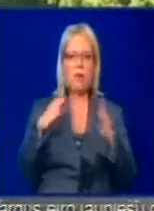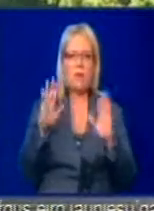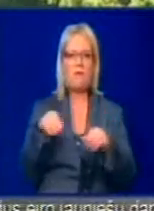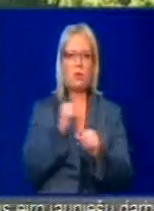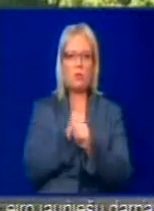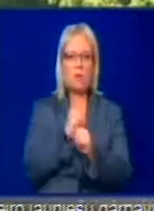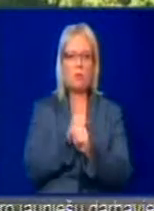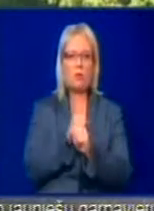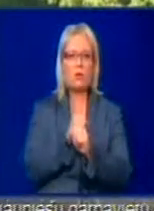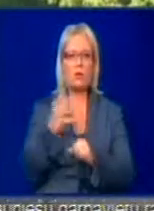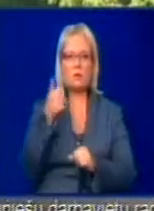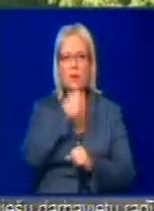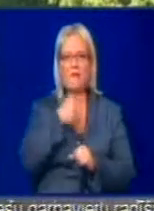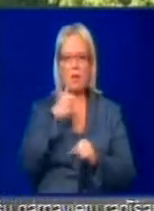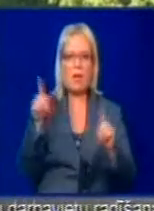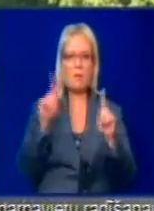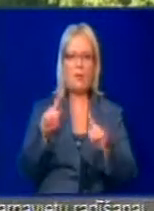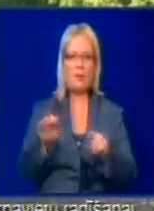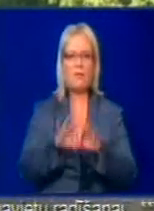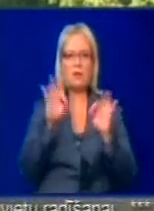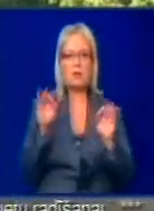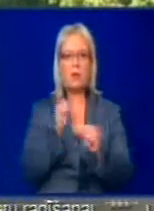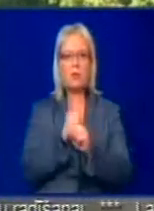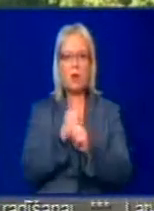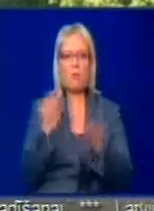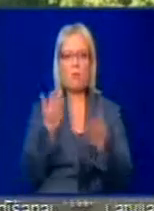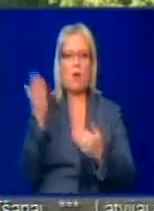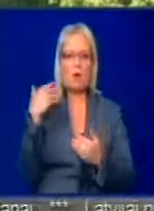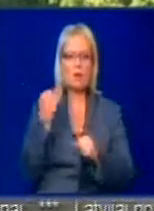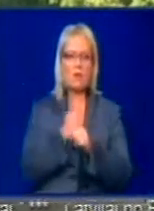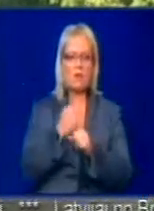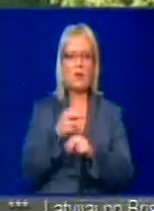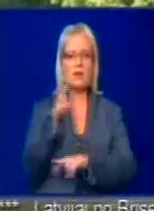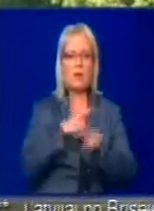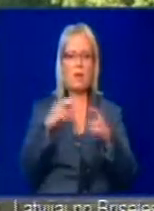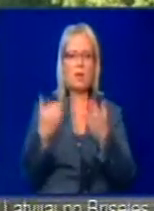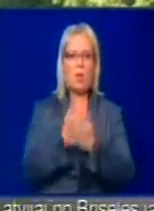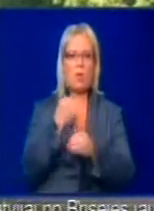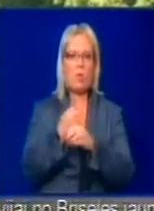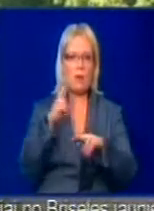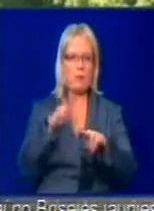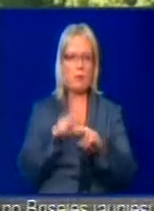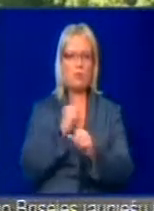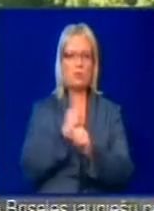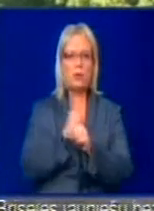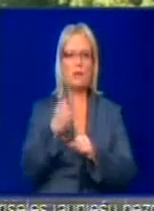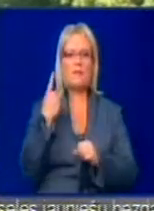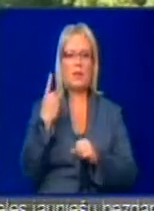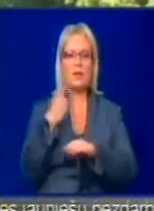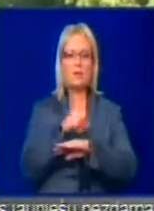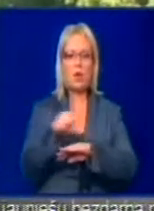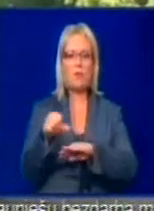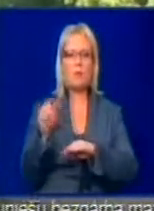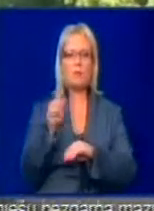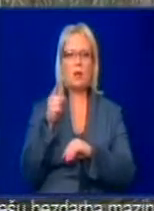ar privātām lietām, var atsākt darbu, kur ir strādājuši, vai arī sameklēt jaunu darbu vietu un strādāt. Vienīgais ierobežojums